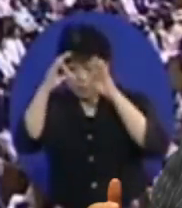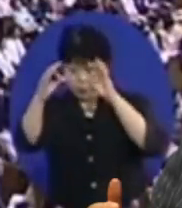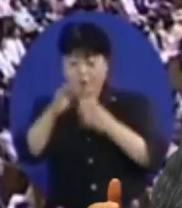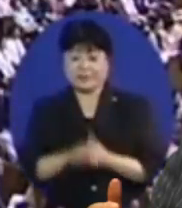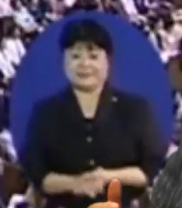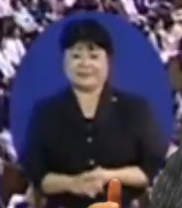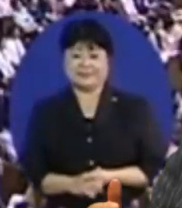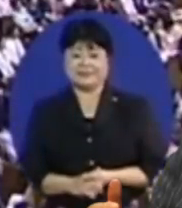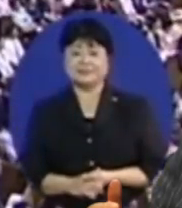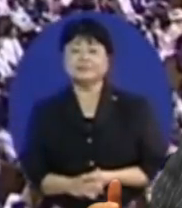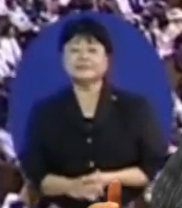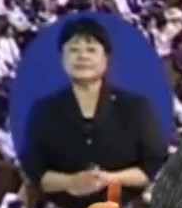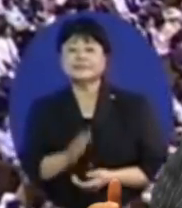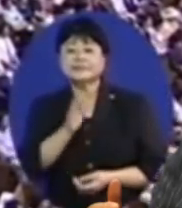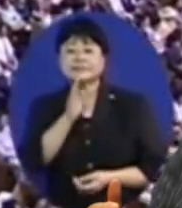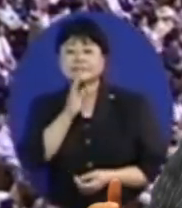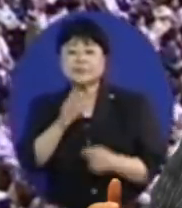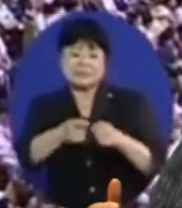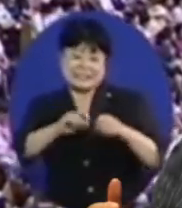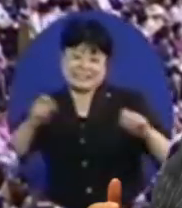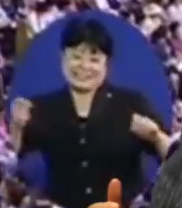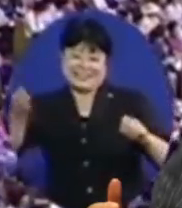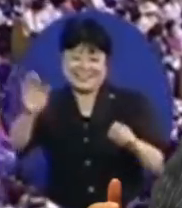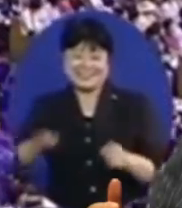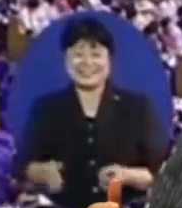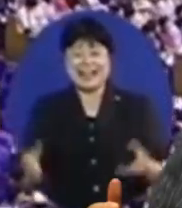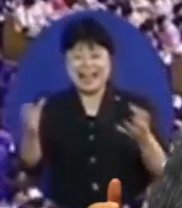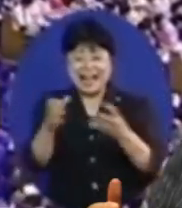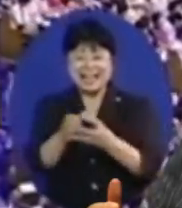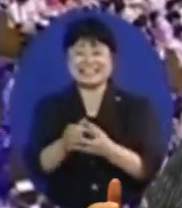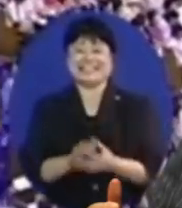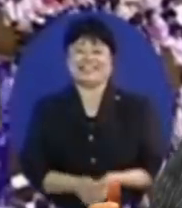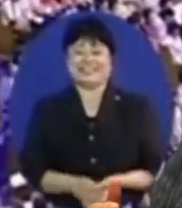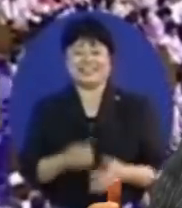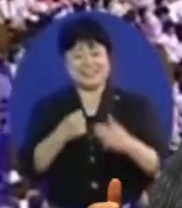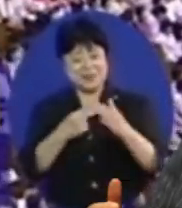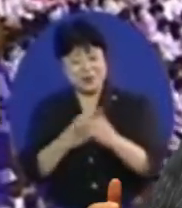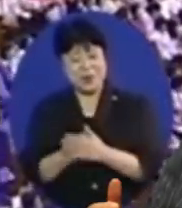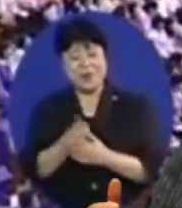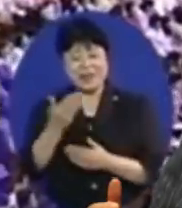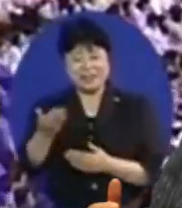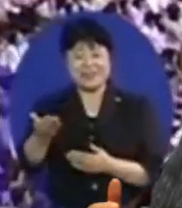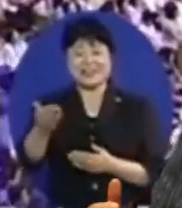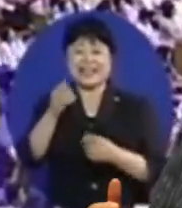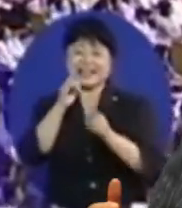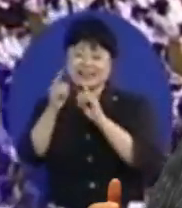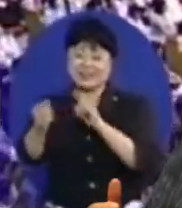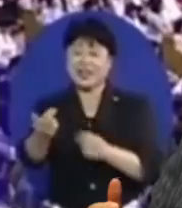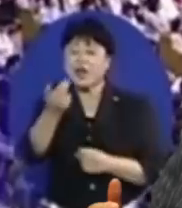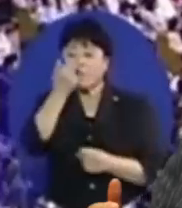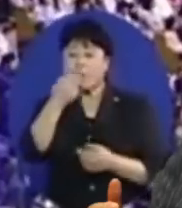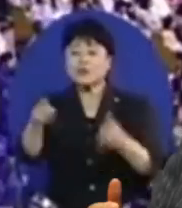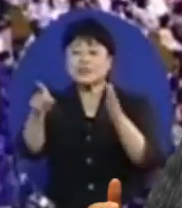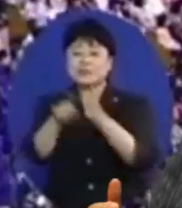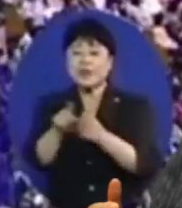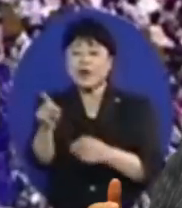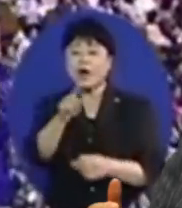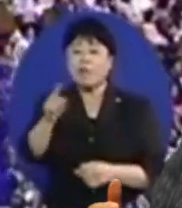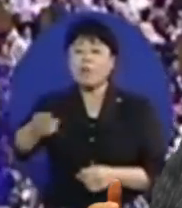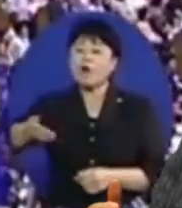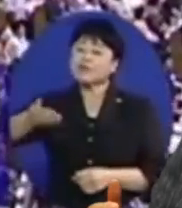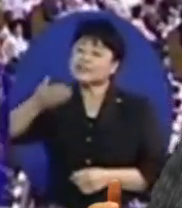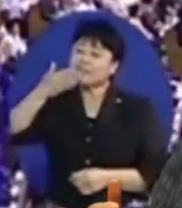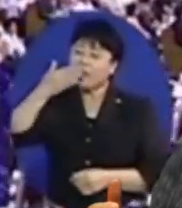25절로 34절까지 좀 길지만 우리 다 같이 한번 읽어보십시다. 그러므로 내가 너희에게 이르노니 목숨을